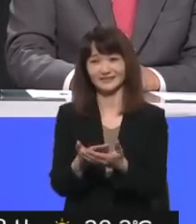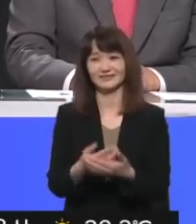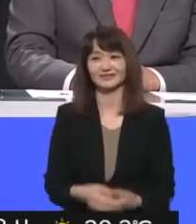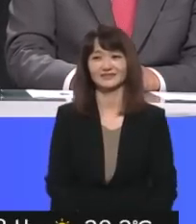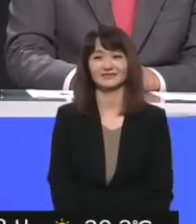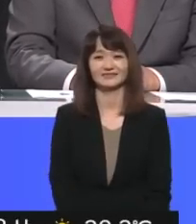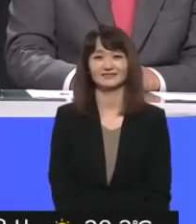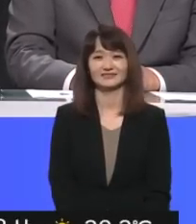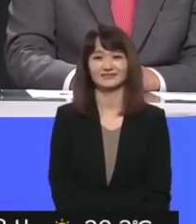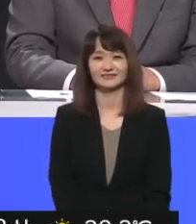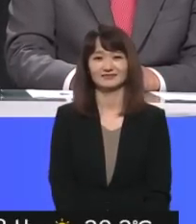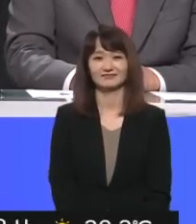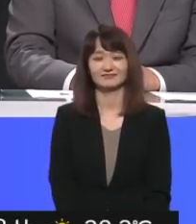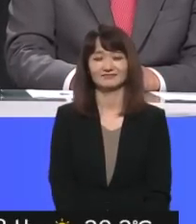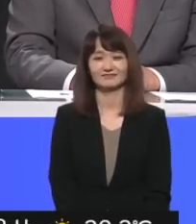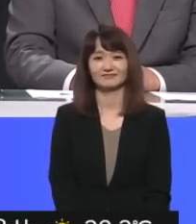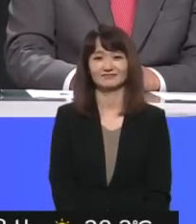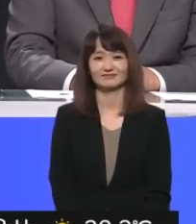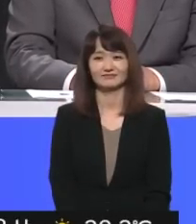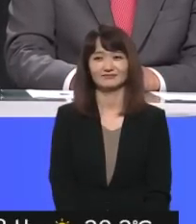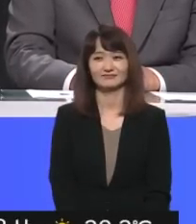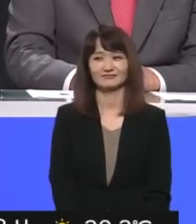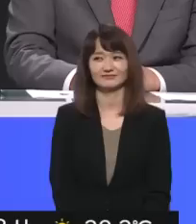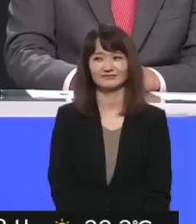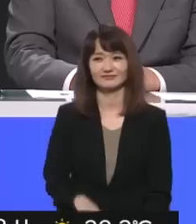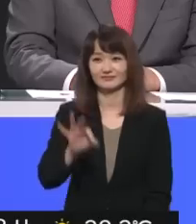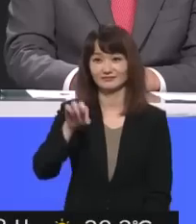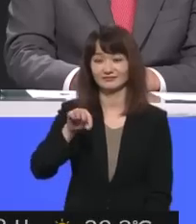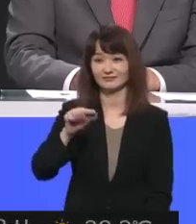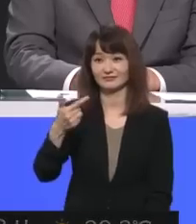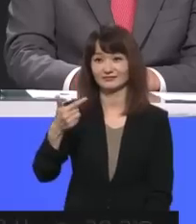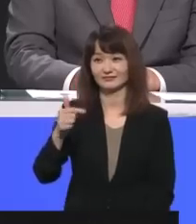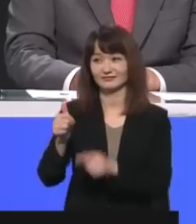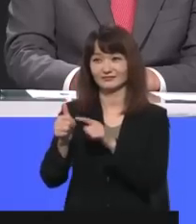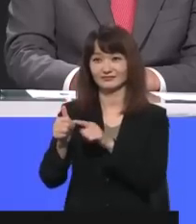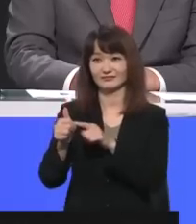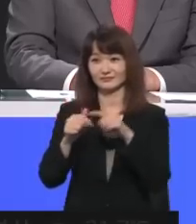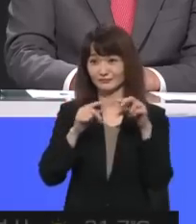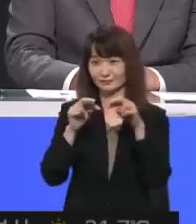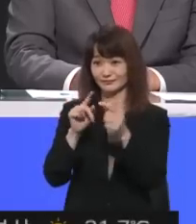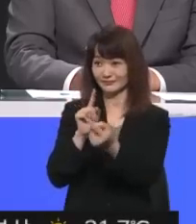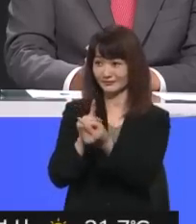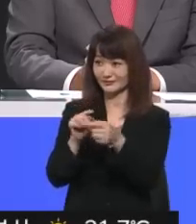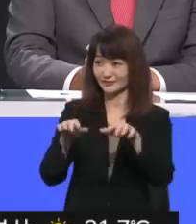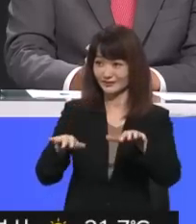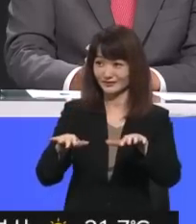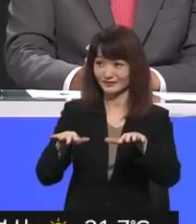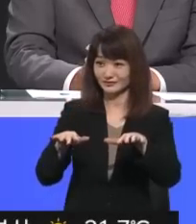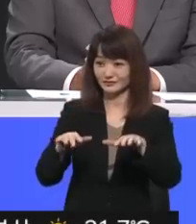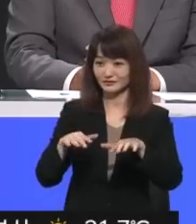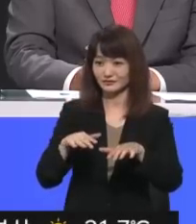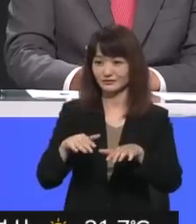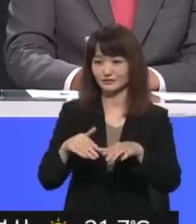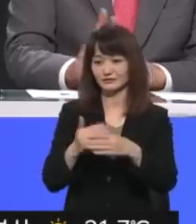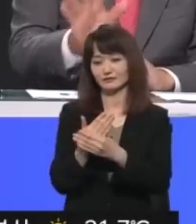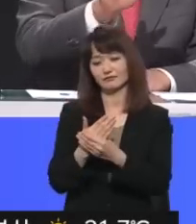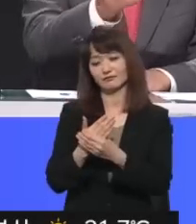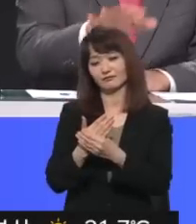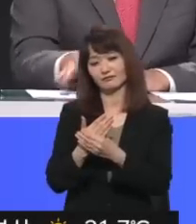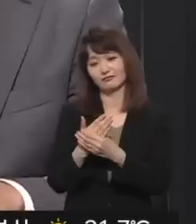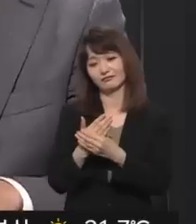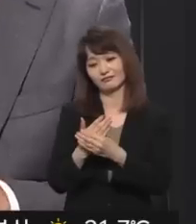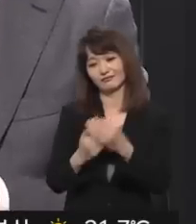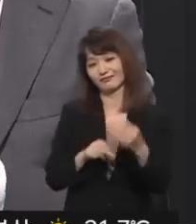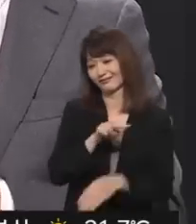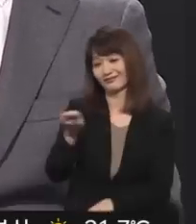우리는 찬성. 예. 파평윤 씨, 윤 전 대변인님. 썰라에서 많이 뵀지만 오늘처럼 축 처진 모습 처음 봐요. 아유,